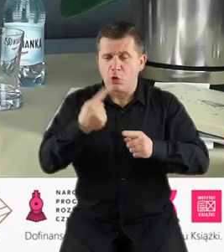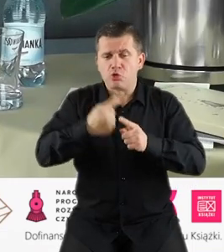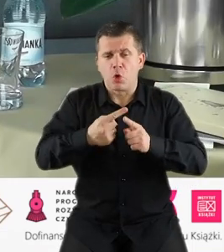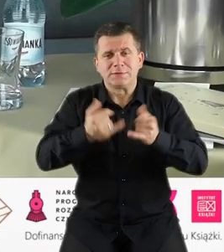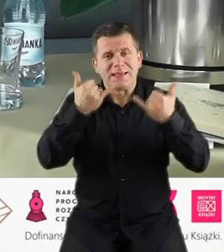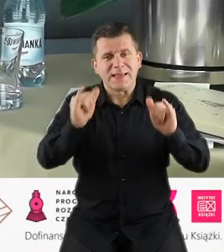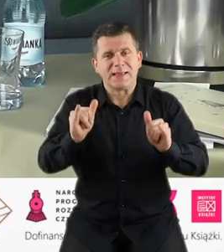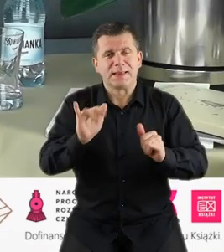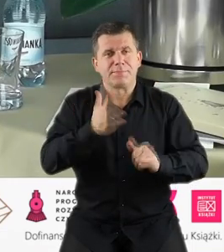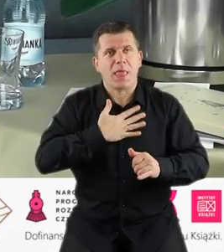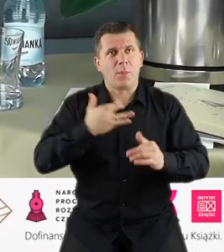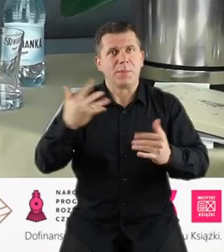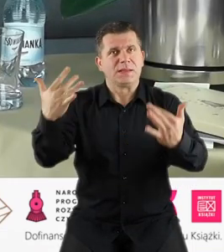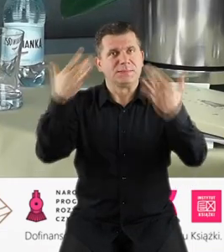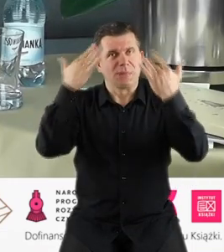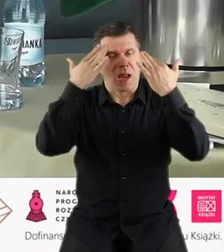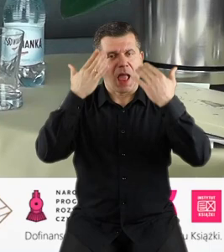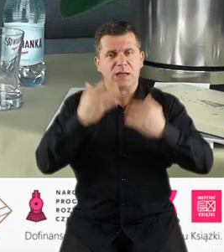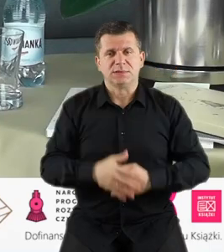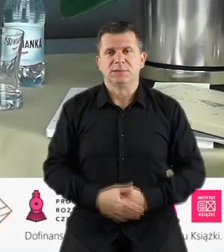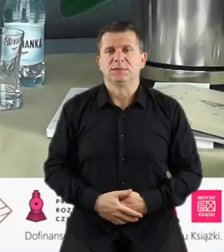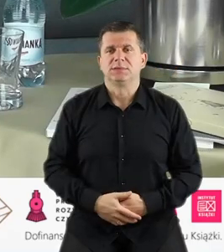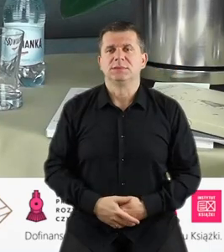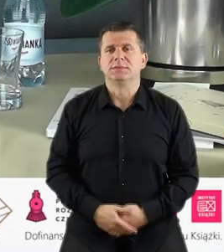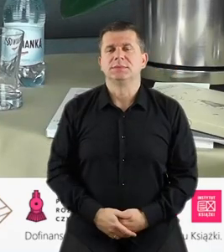z innej inspiracji.